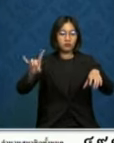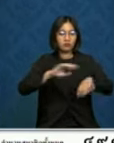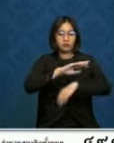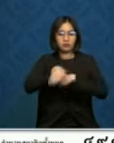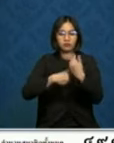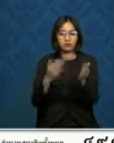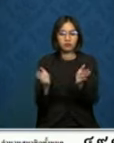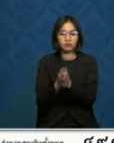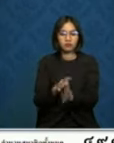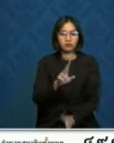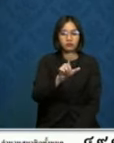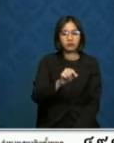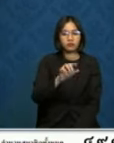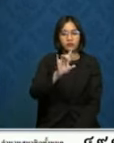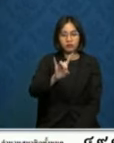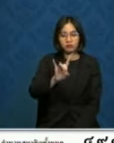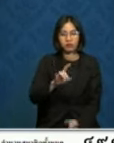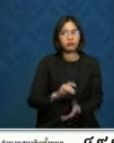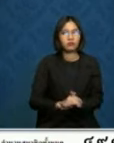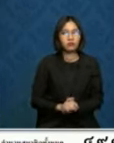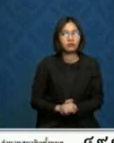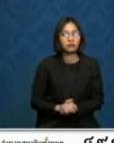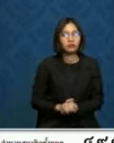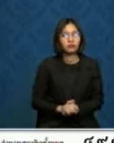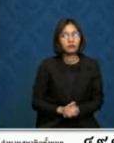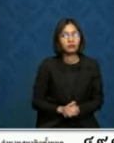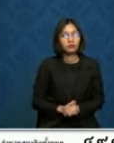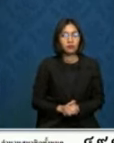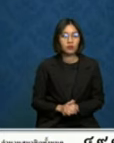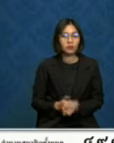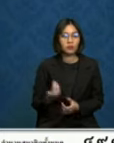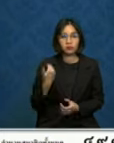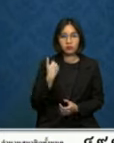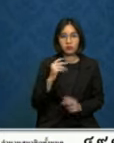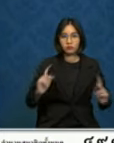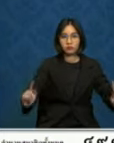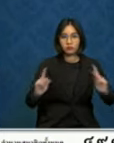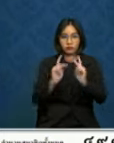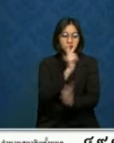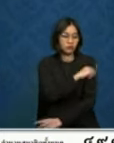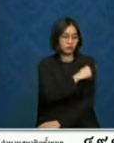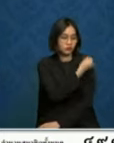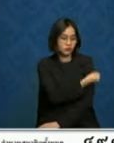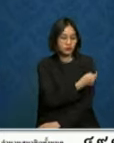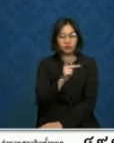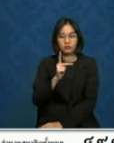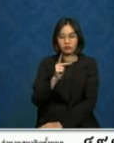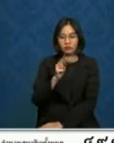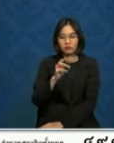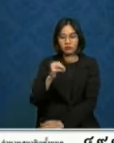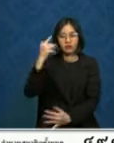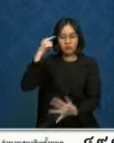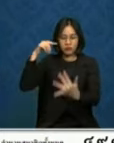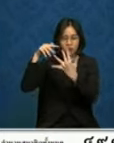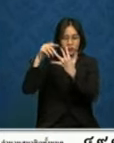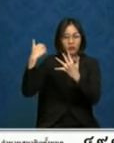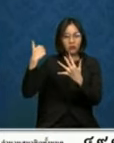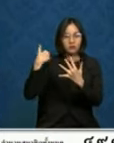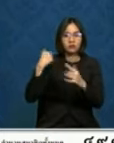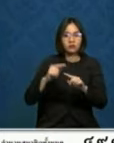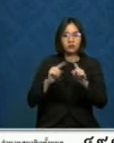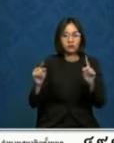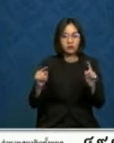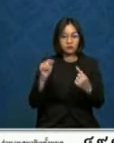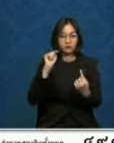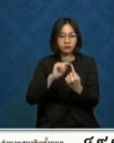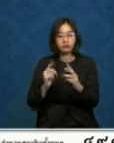แล้วประมาณ28หน่วยรับงบประมาณนะคะซึ่งในนั้นเองเนี่ยก็มีกระทรวงสาธารณสุขแล้วก็มีกรมสุขภาพจิตอยู่ด้วยแต่ก็ยังมาโ